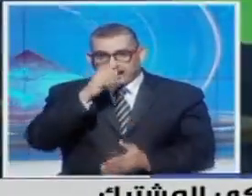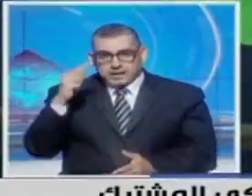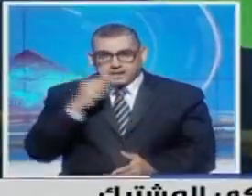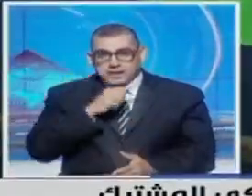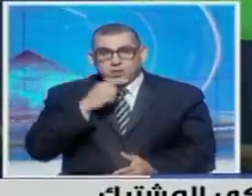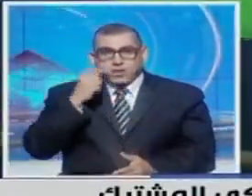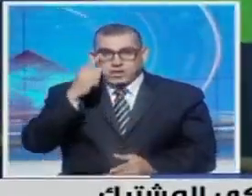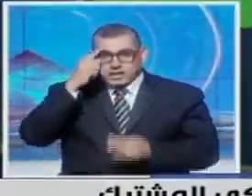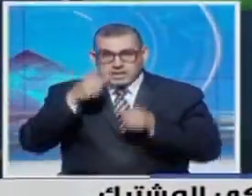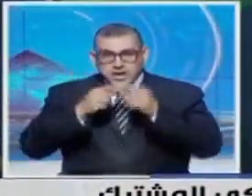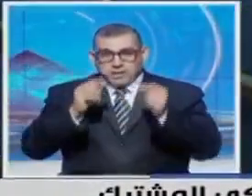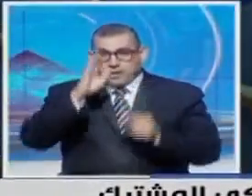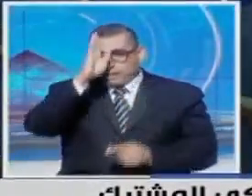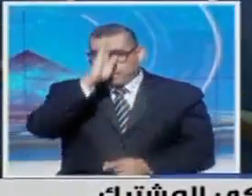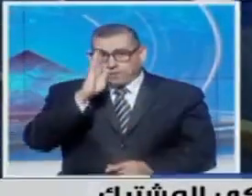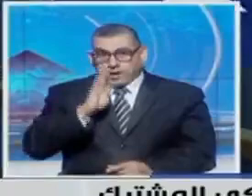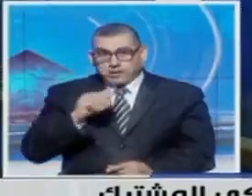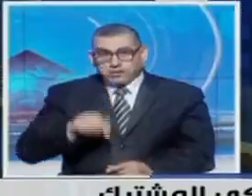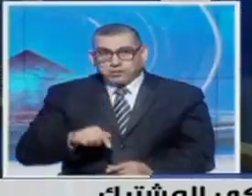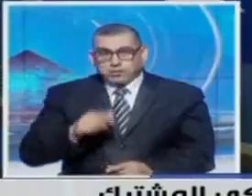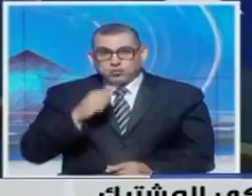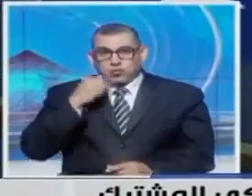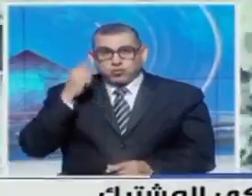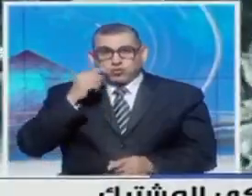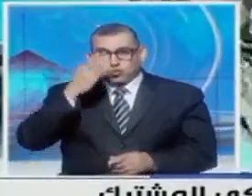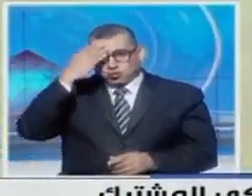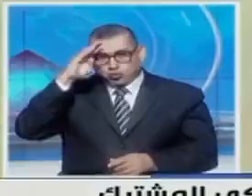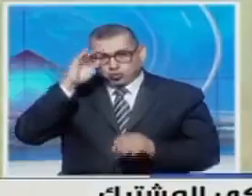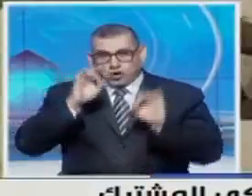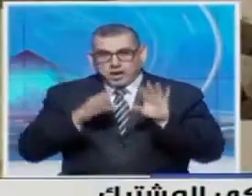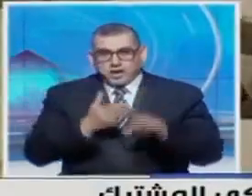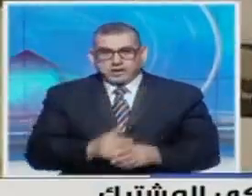واليابان والبرازيل واستراليا.